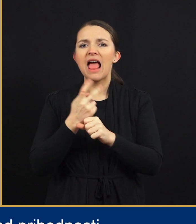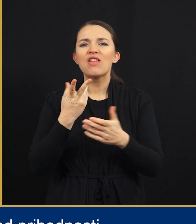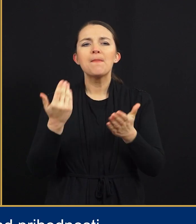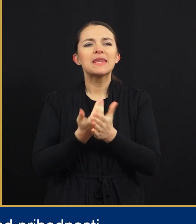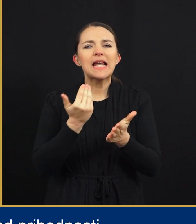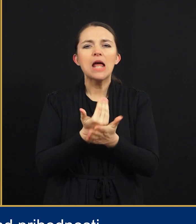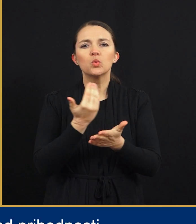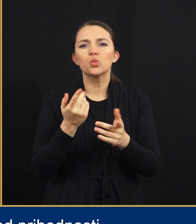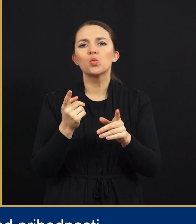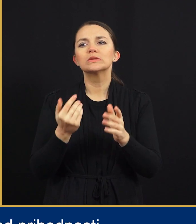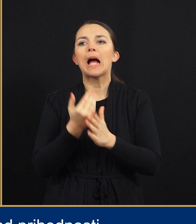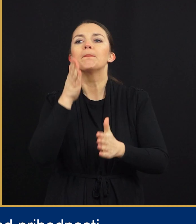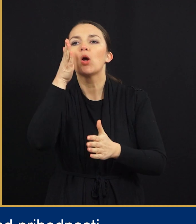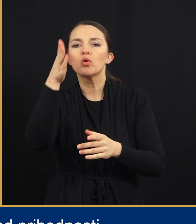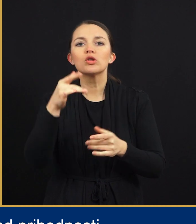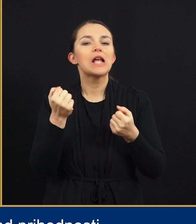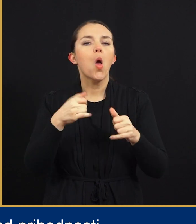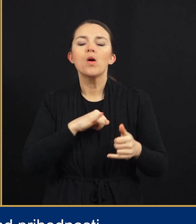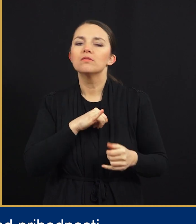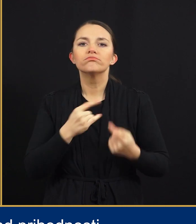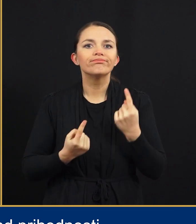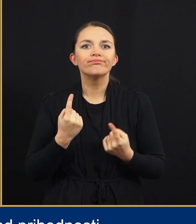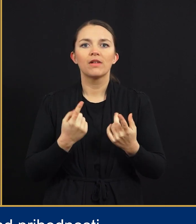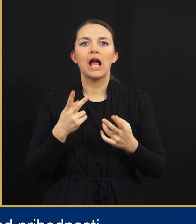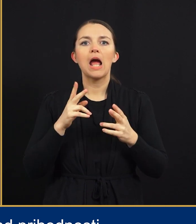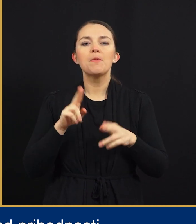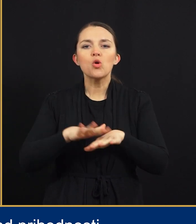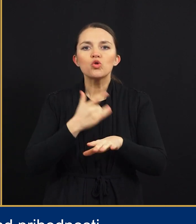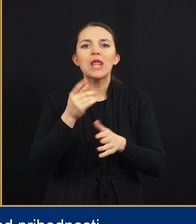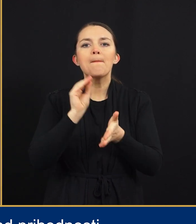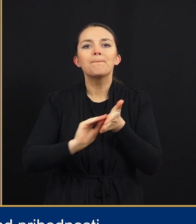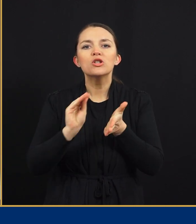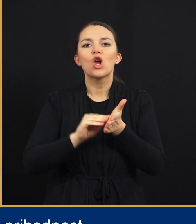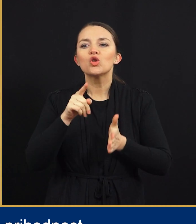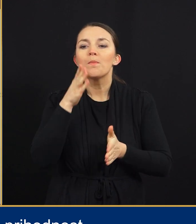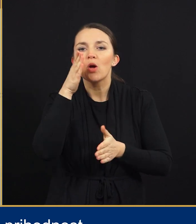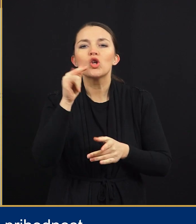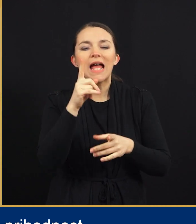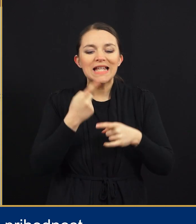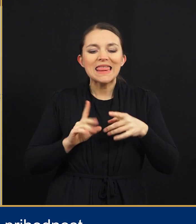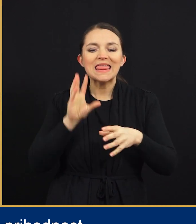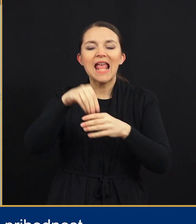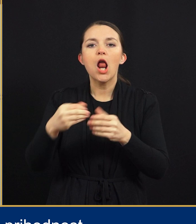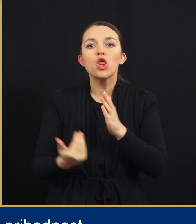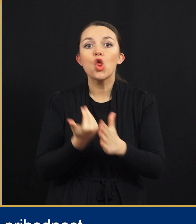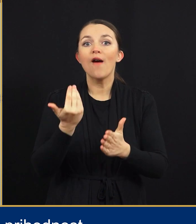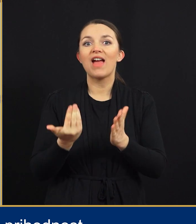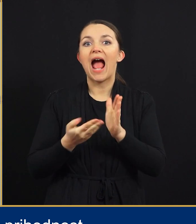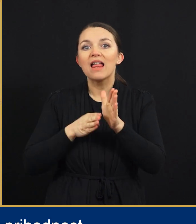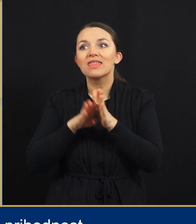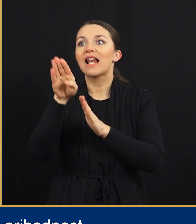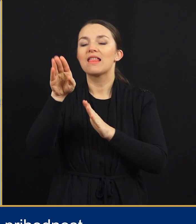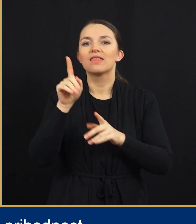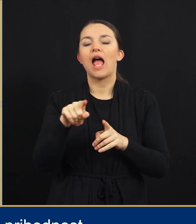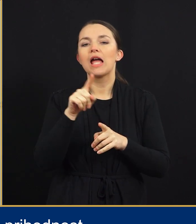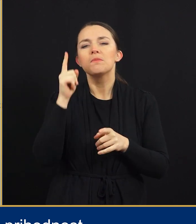Delati v nekem trendu, ki je trend prihodnosti, je v bistvu zelo izredno razburljivo. Imaš občutek, da pišeš to prihodnost, da